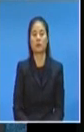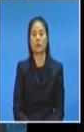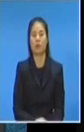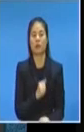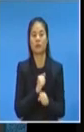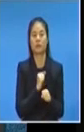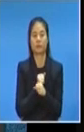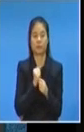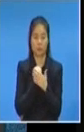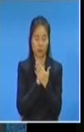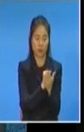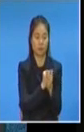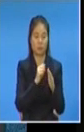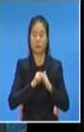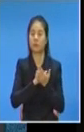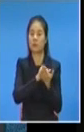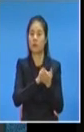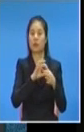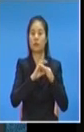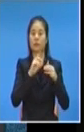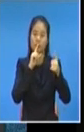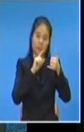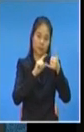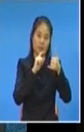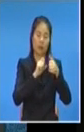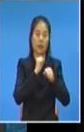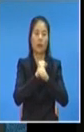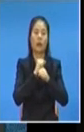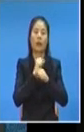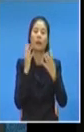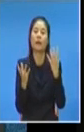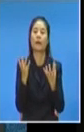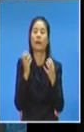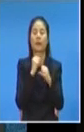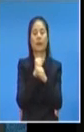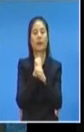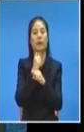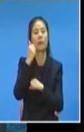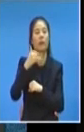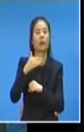ความสะดวกในเรื่องของงานสอบสวนได้อำนวยความยุติธรรมในเรื่องงานสอบสวนได้ครับก็กำหนดเพิ่มเติมตรงนี้นะครับ